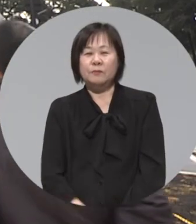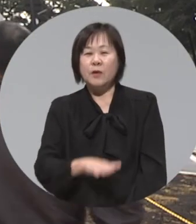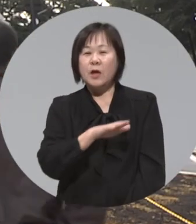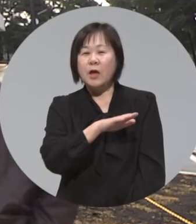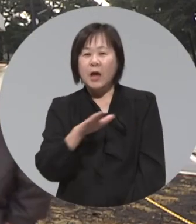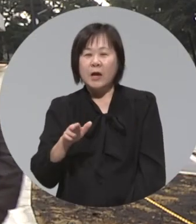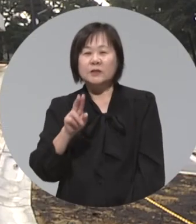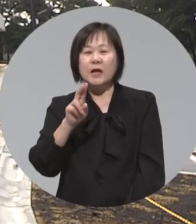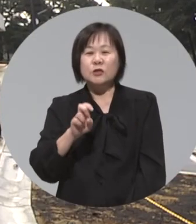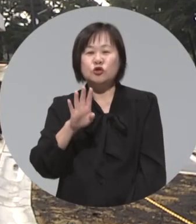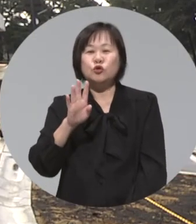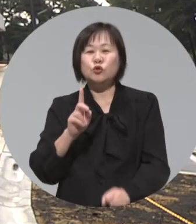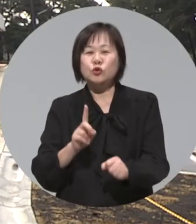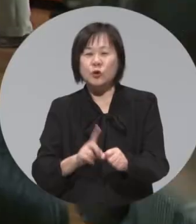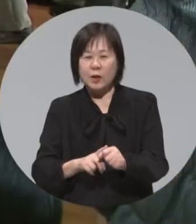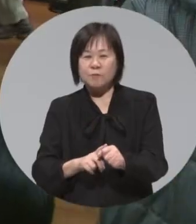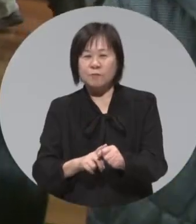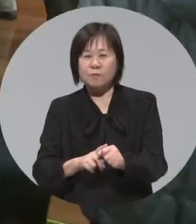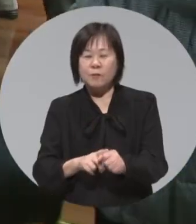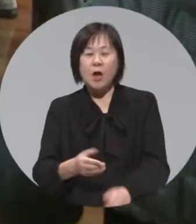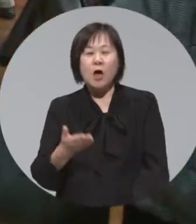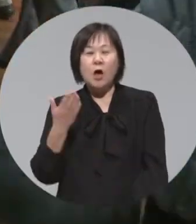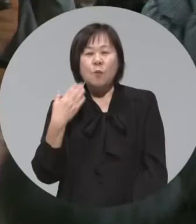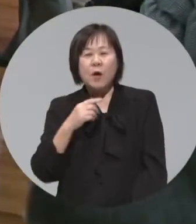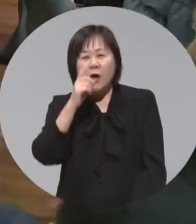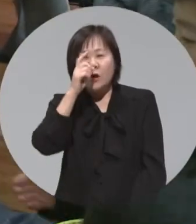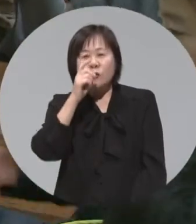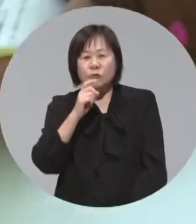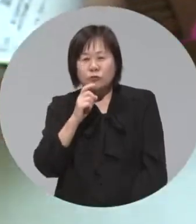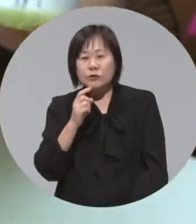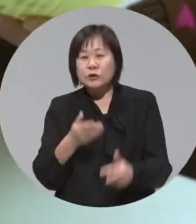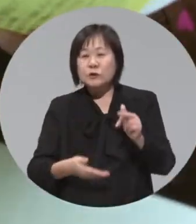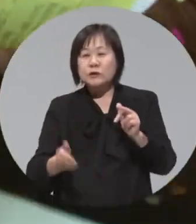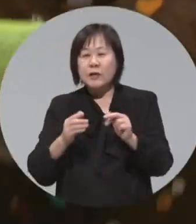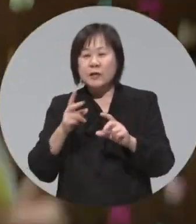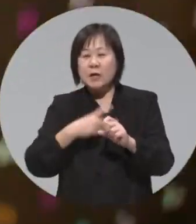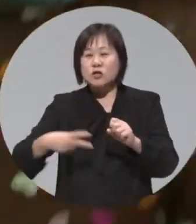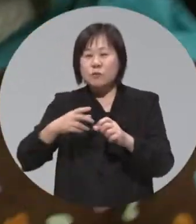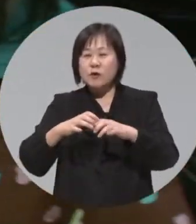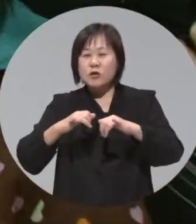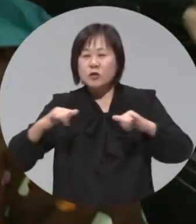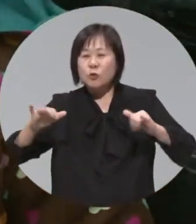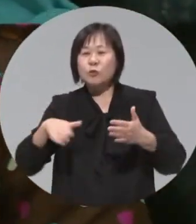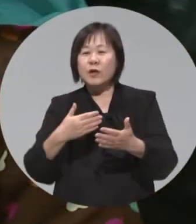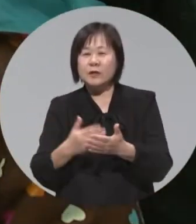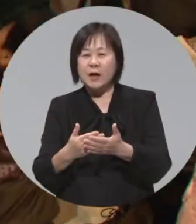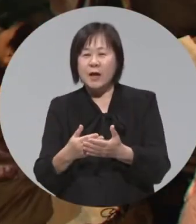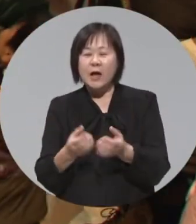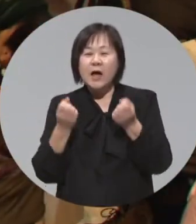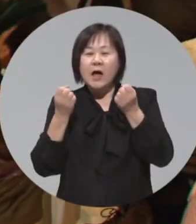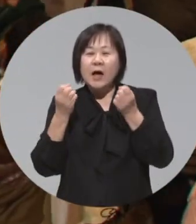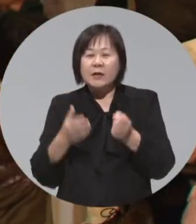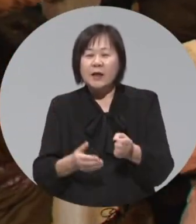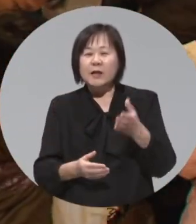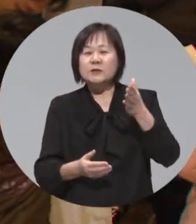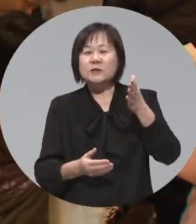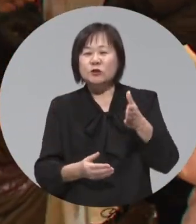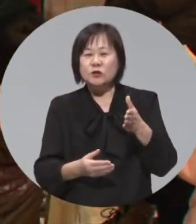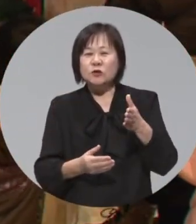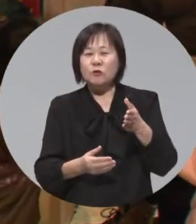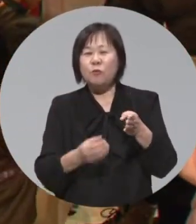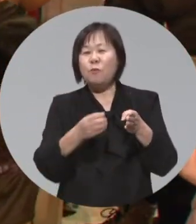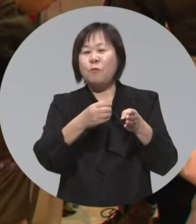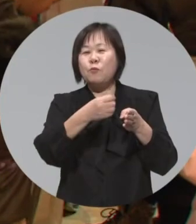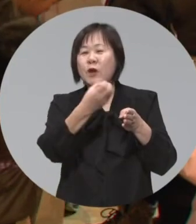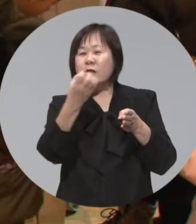平成24年、旧センターの2倍の広さ、新型のプラネタリウムや環境設備を